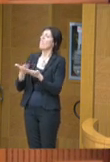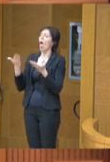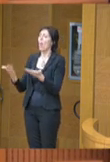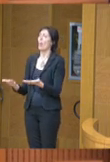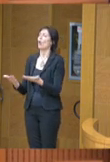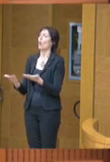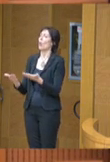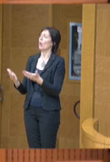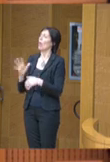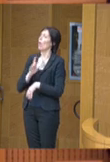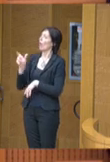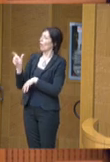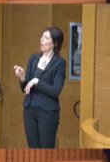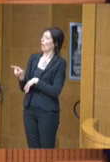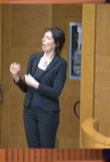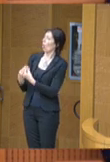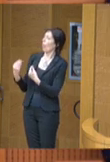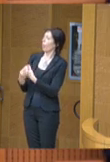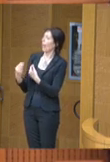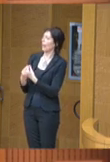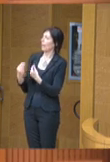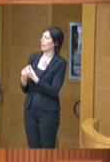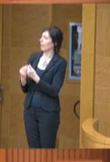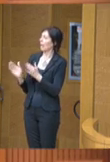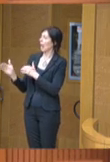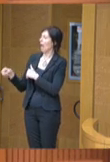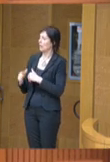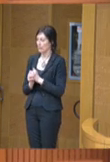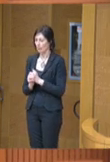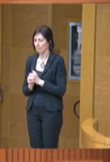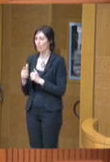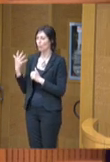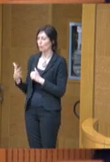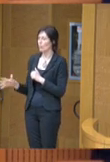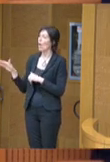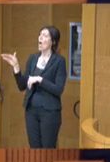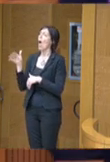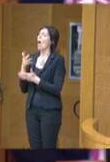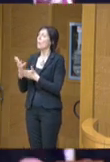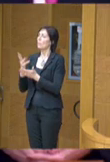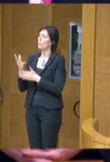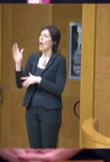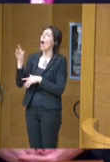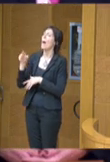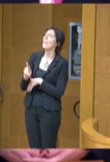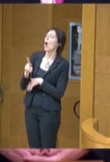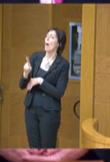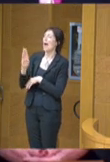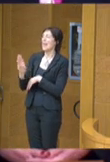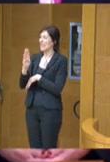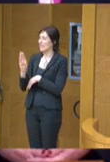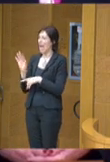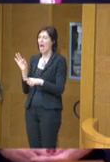la preziosa risorsa dei compagni di classe. Come vi racconteranno la professoressa Paola Baldisarra, che è